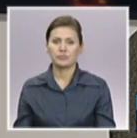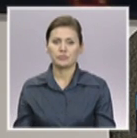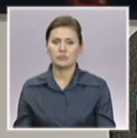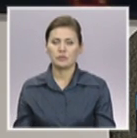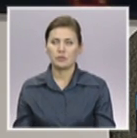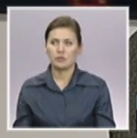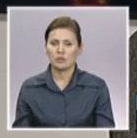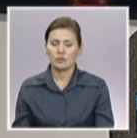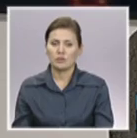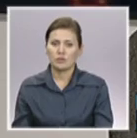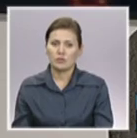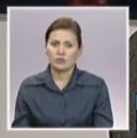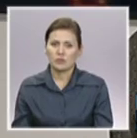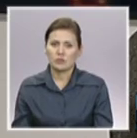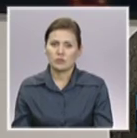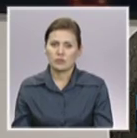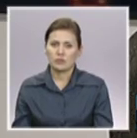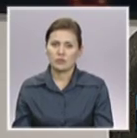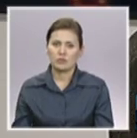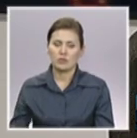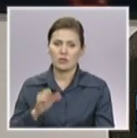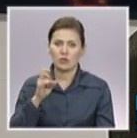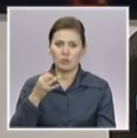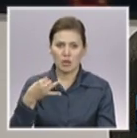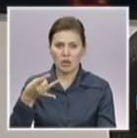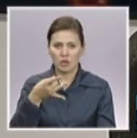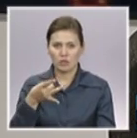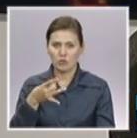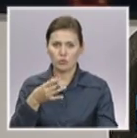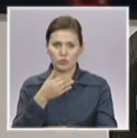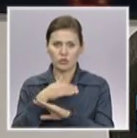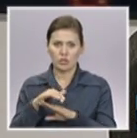Наурызбай аудан айта кетсек, көшелері